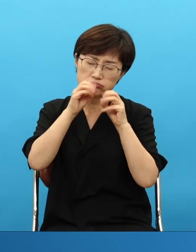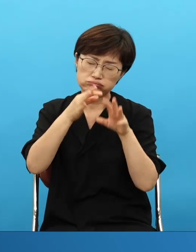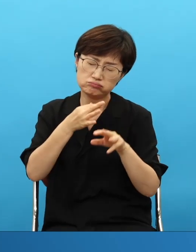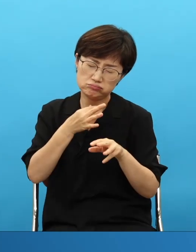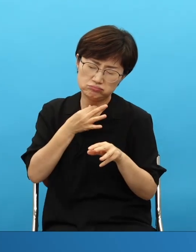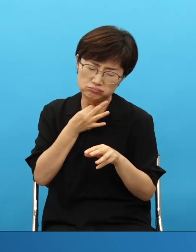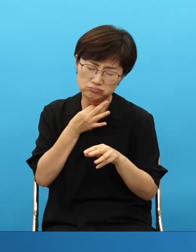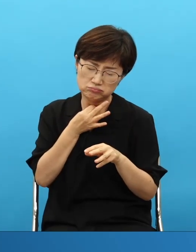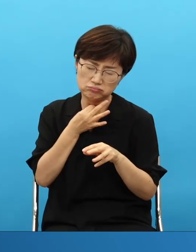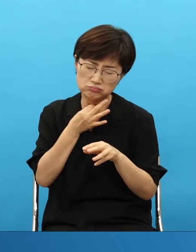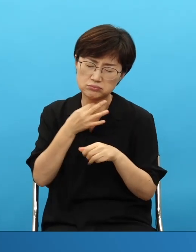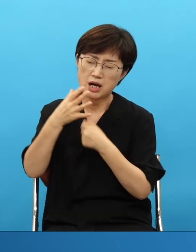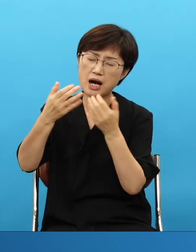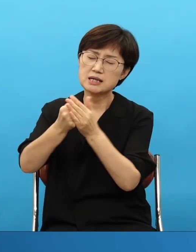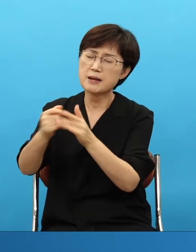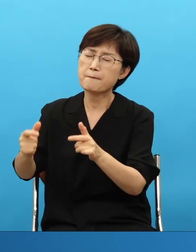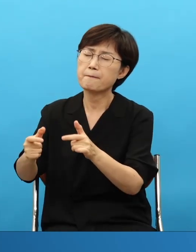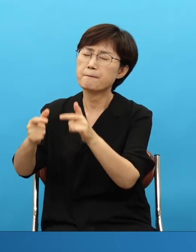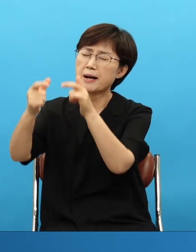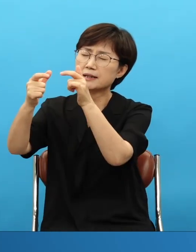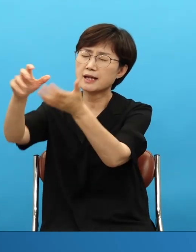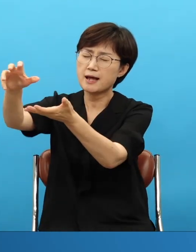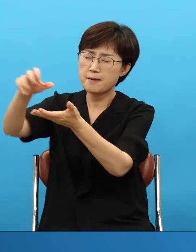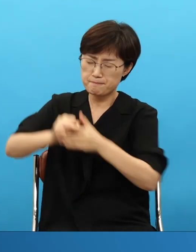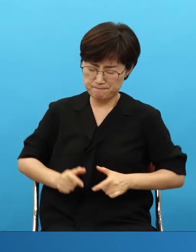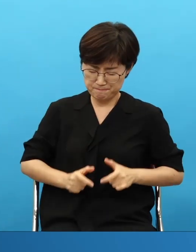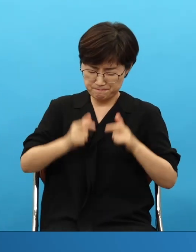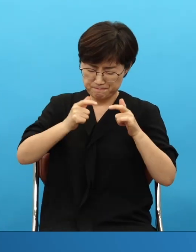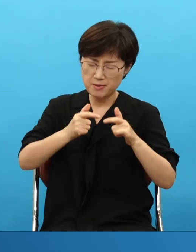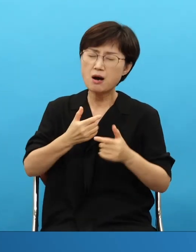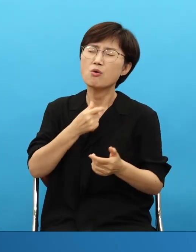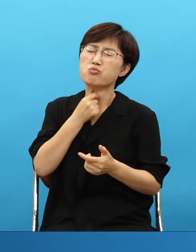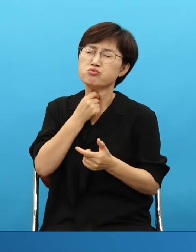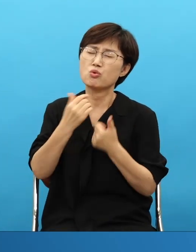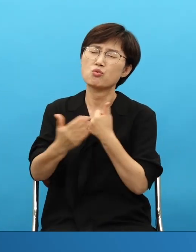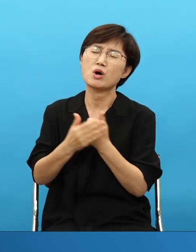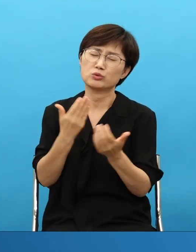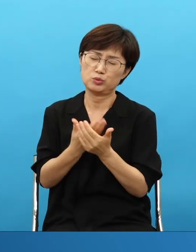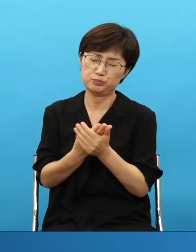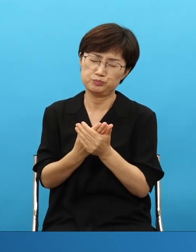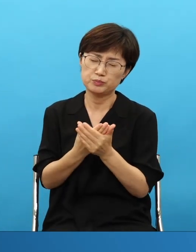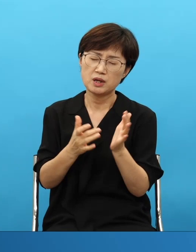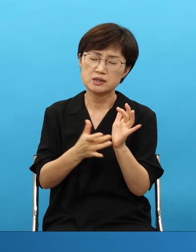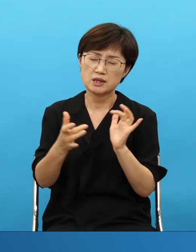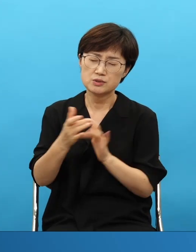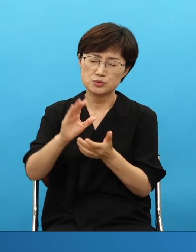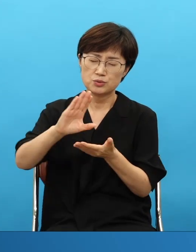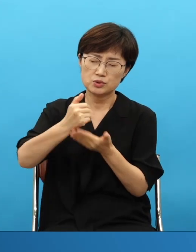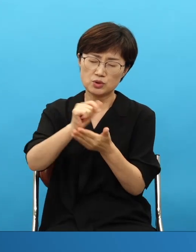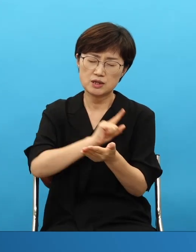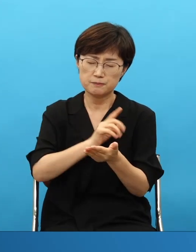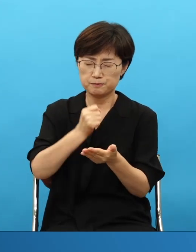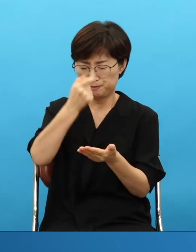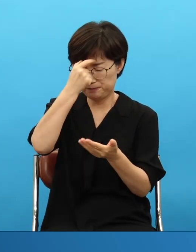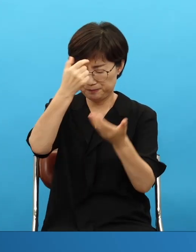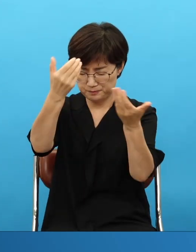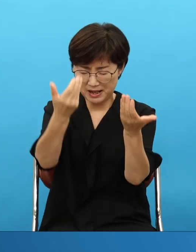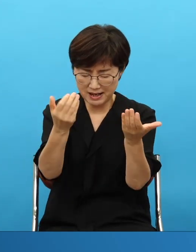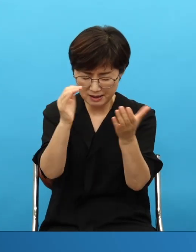있도록 하나님의 망대를 세우게 하옵소서. 주 예수 그리스도 이름으로